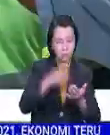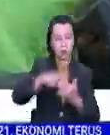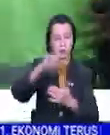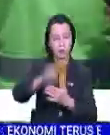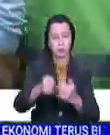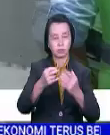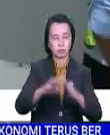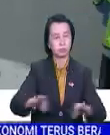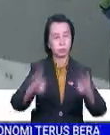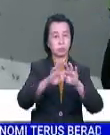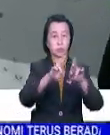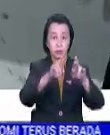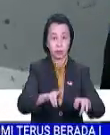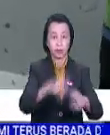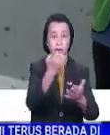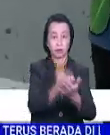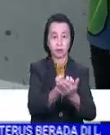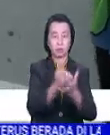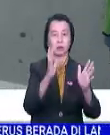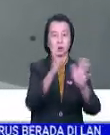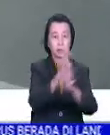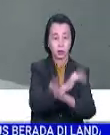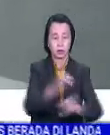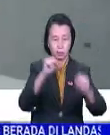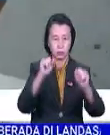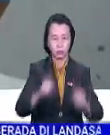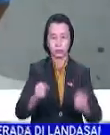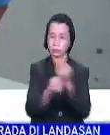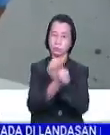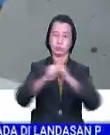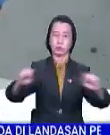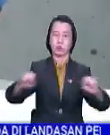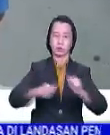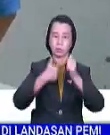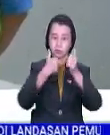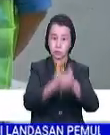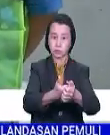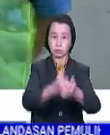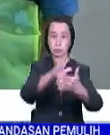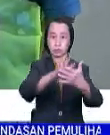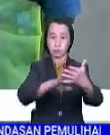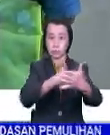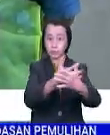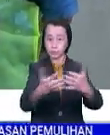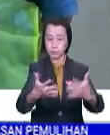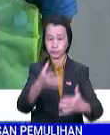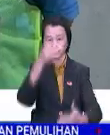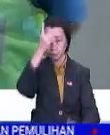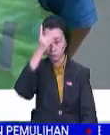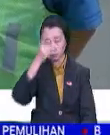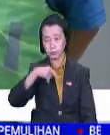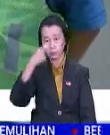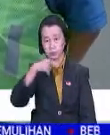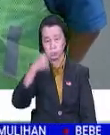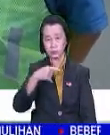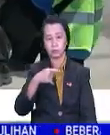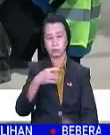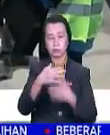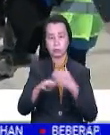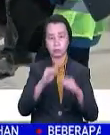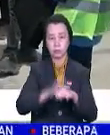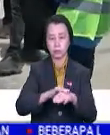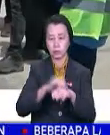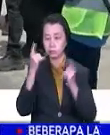kepentingan rakyat dan ekonomi Negeri Surabaya itu dapat disiapkan mengikut jadwal dan tuh sifat dalamnya tekan karet tersebut